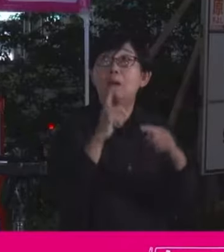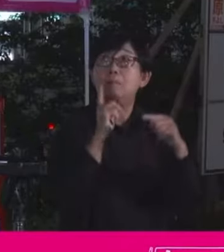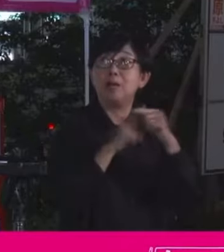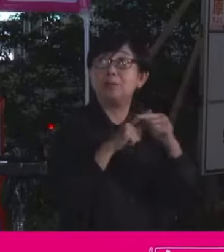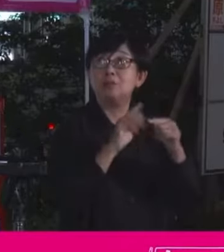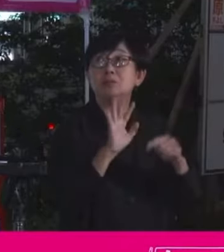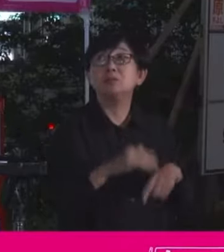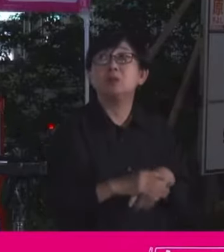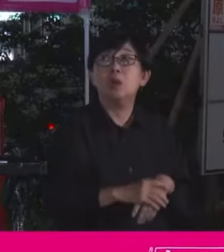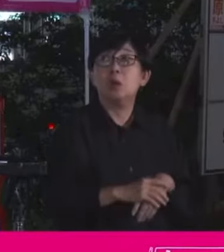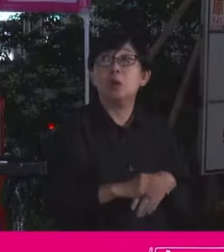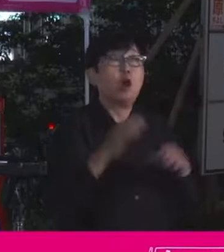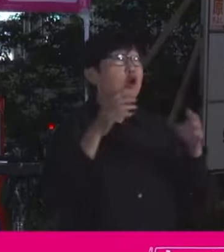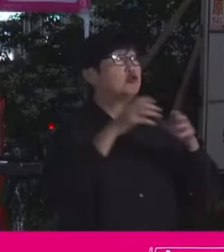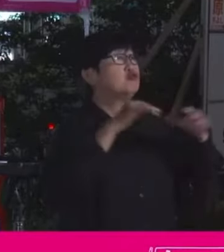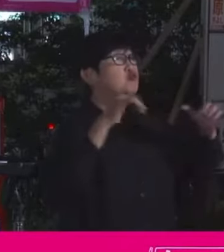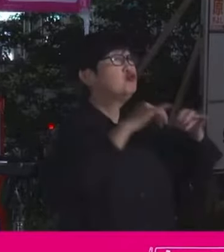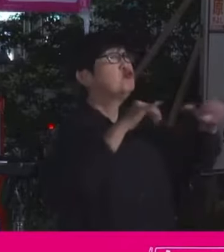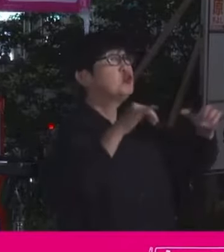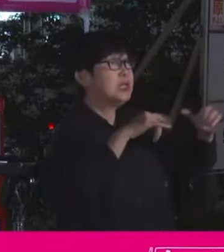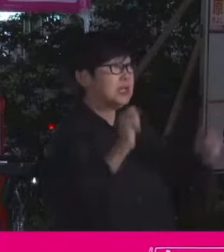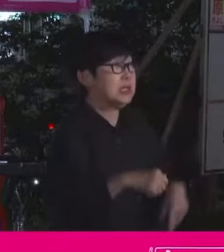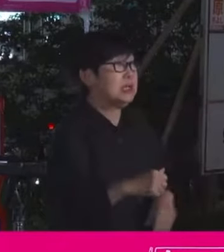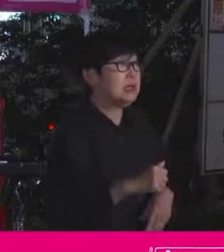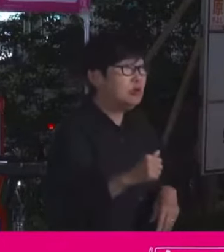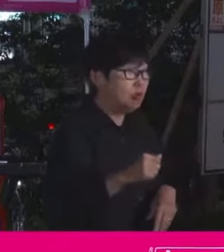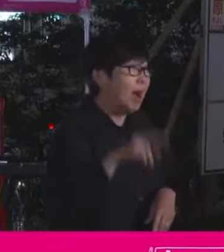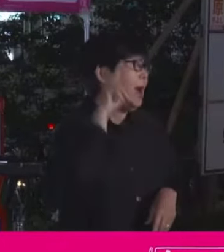域は横田空域といいまして、